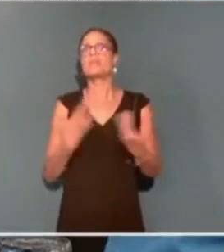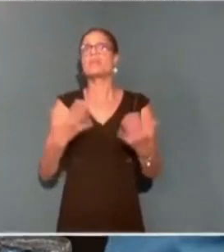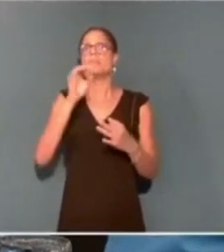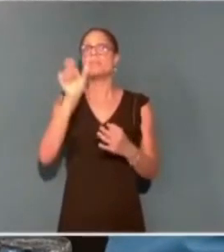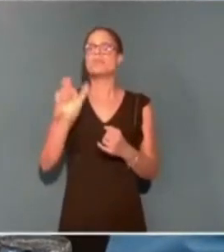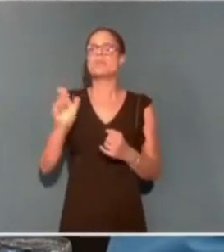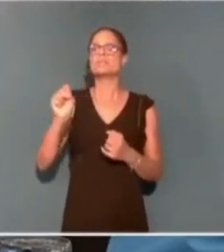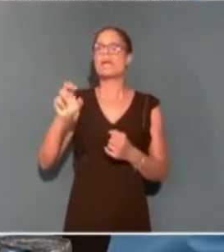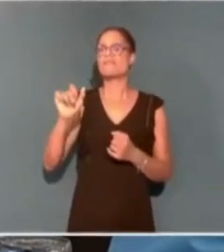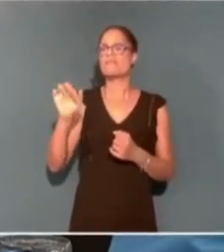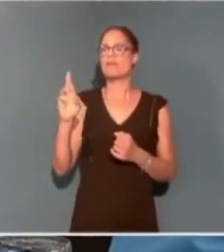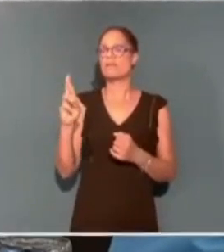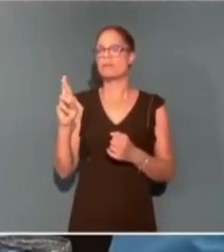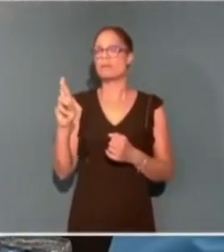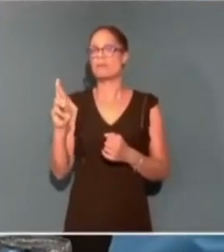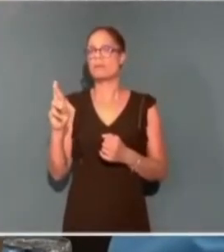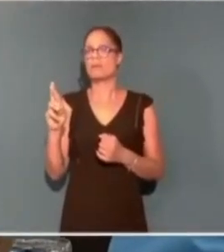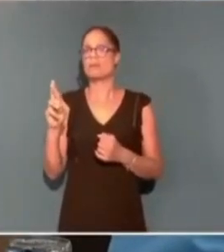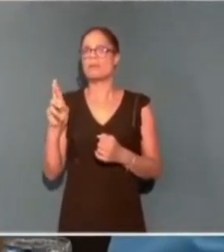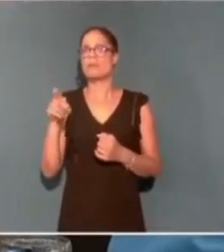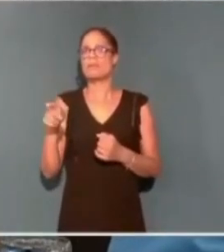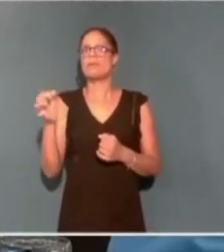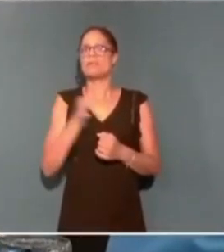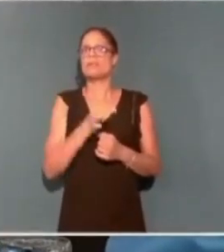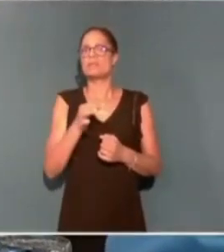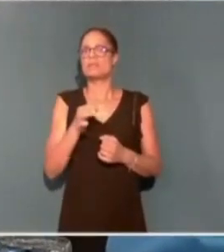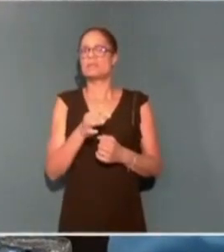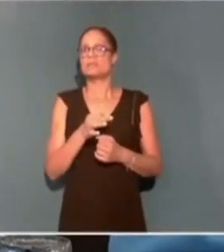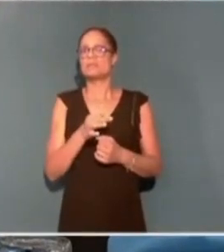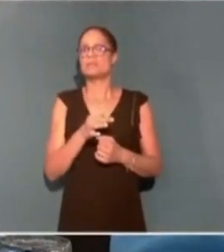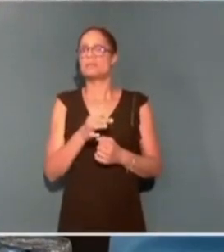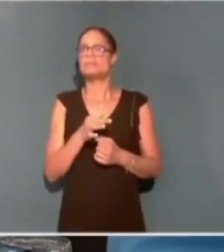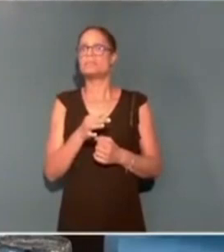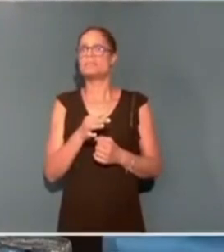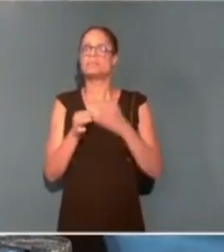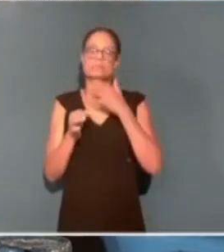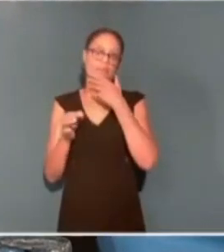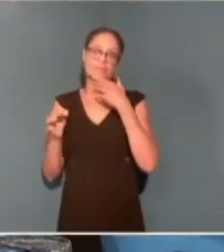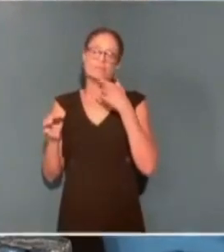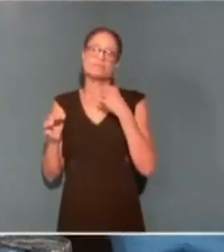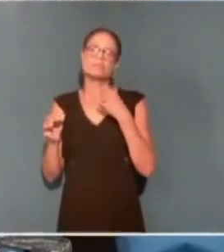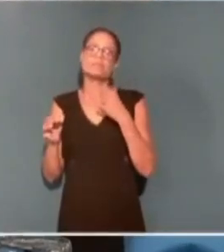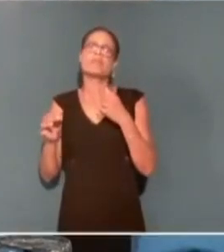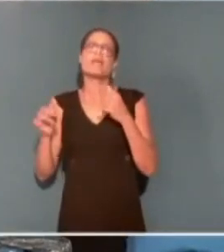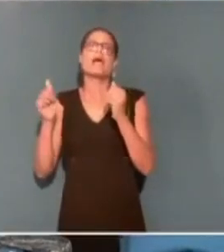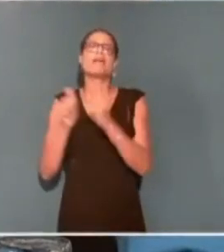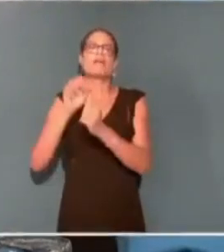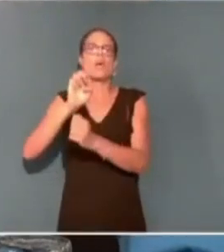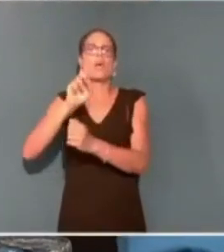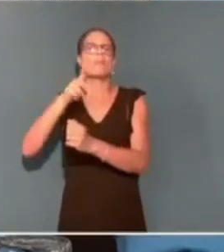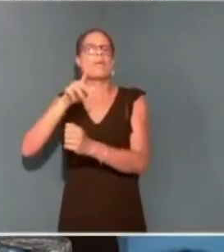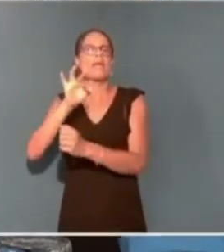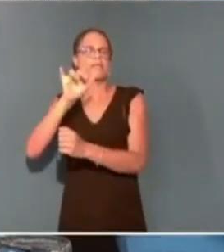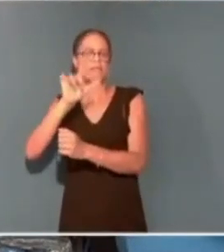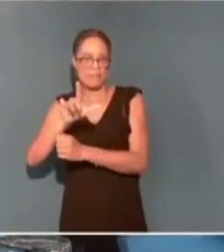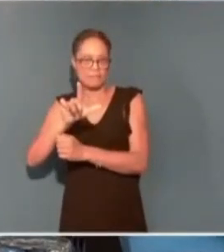ont annoncé, puis j'ai vu que ça a été réalisé, la passation d'une convention avec l'EPFL, l'établissement public foncier